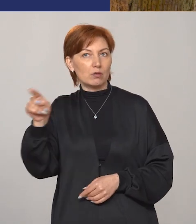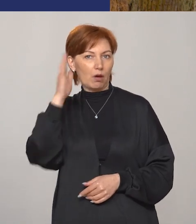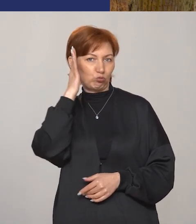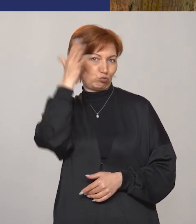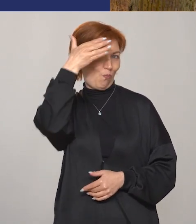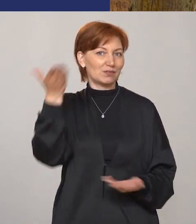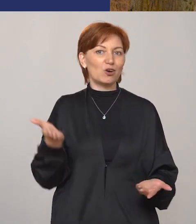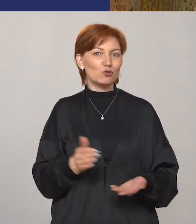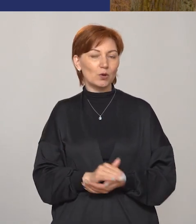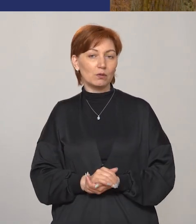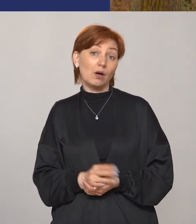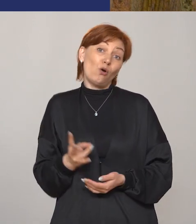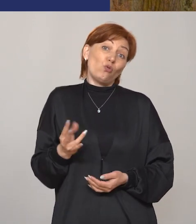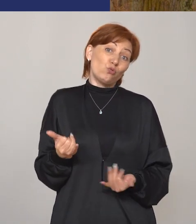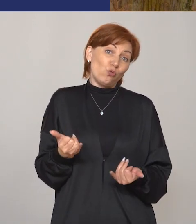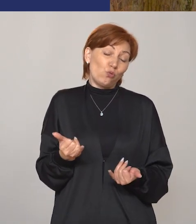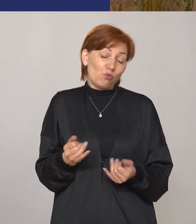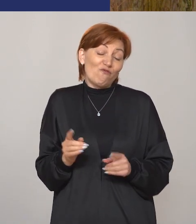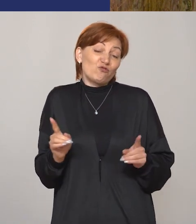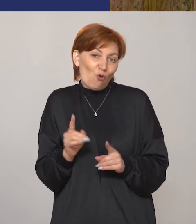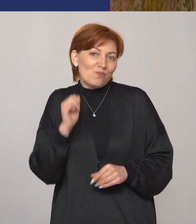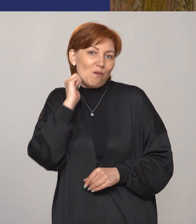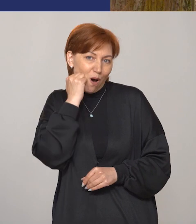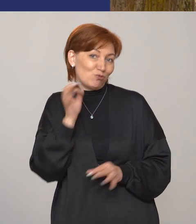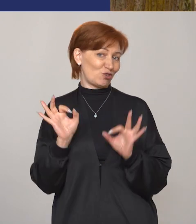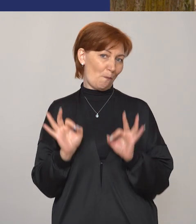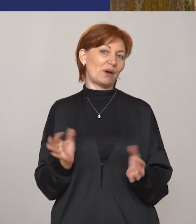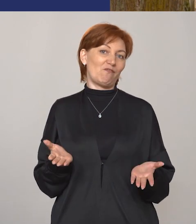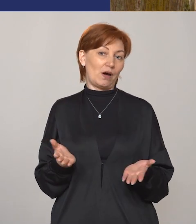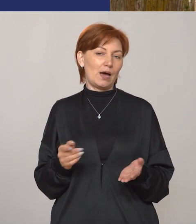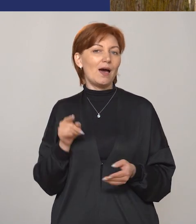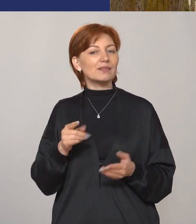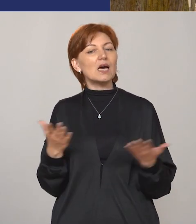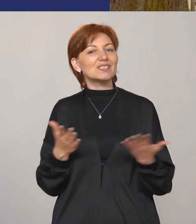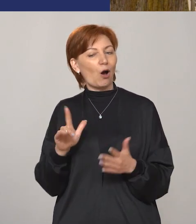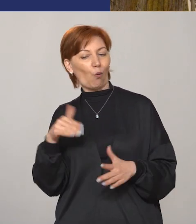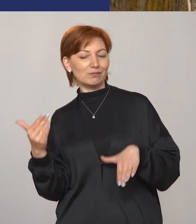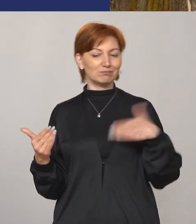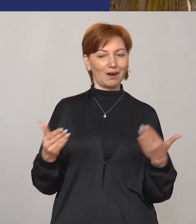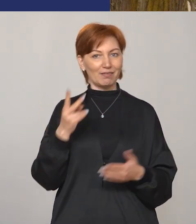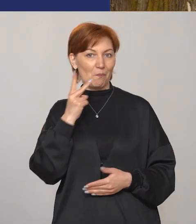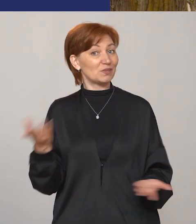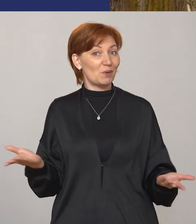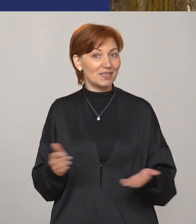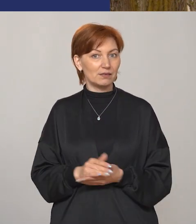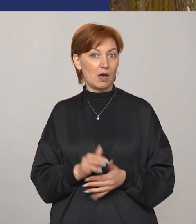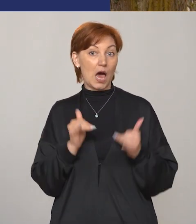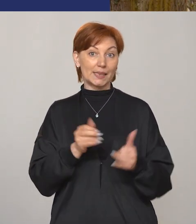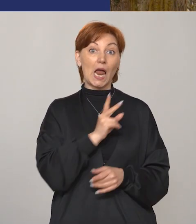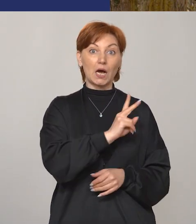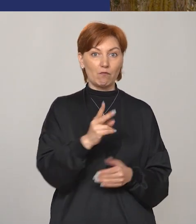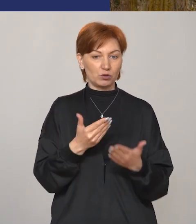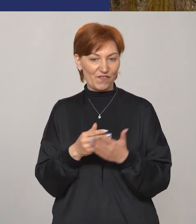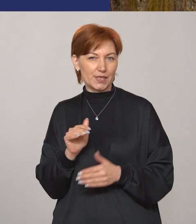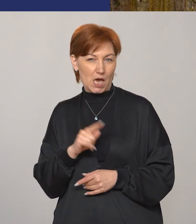сошел. Ну, в чем-то бабушка права. Это с какой стороны посмотреть? Для кого-то ведь и